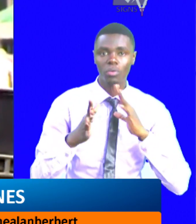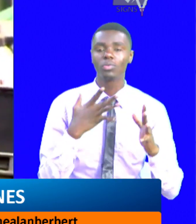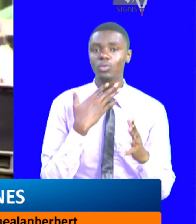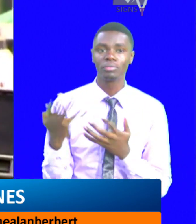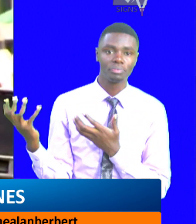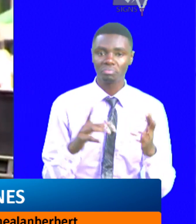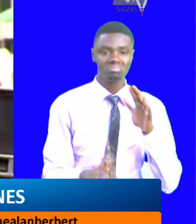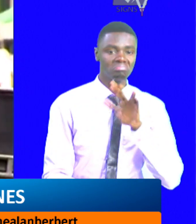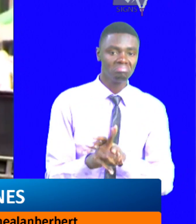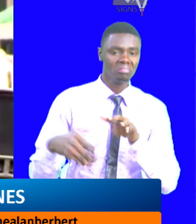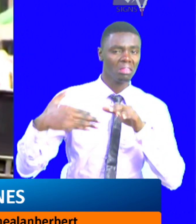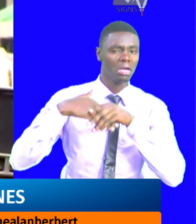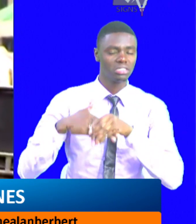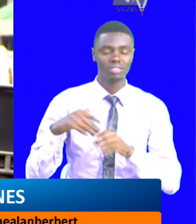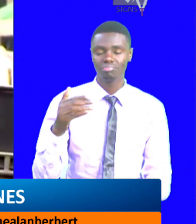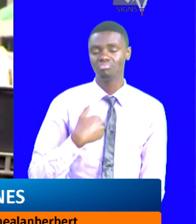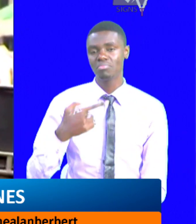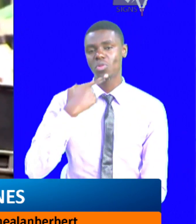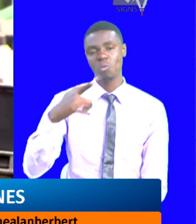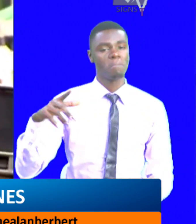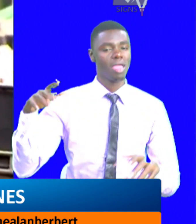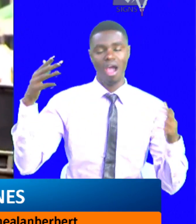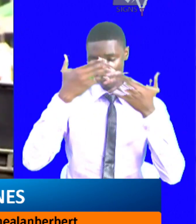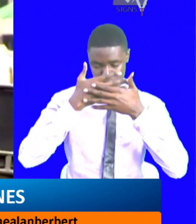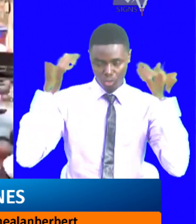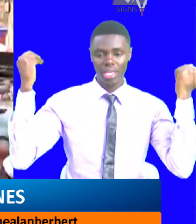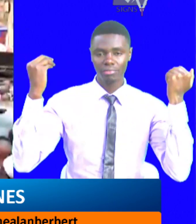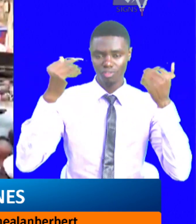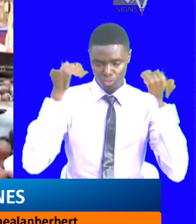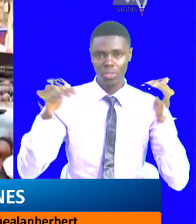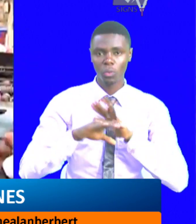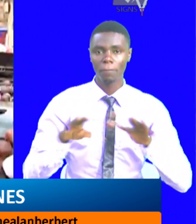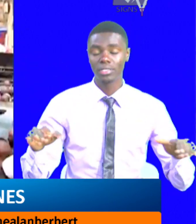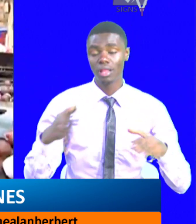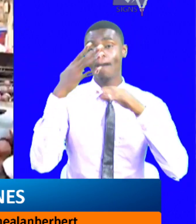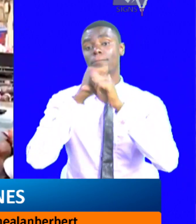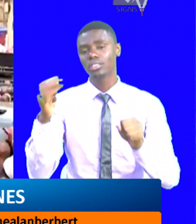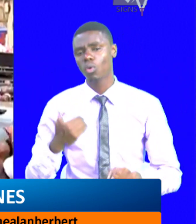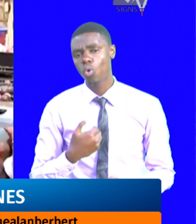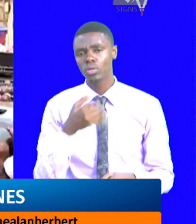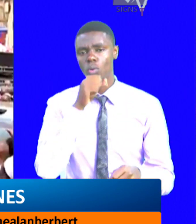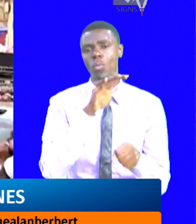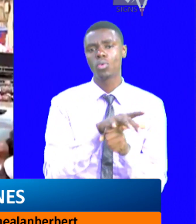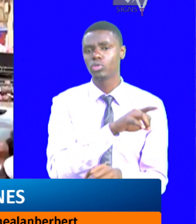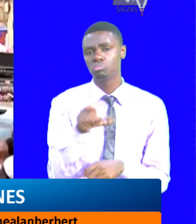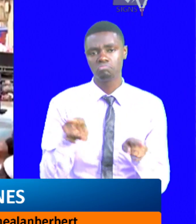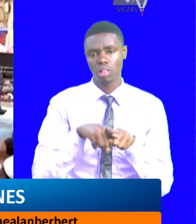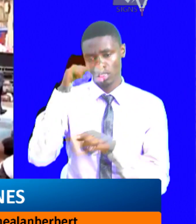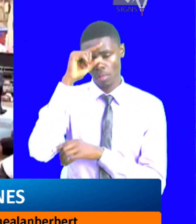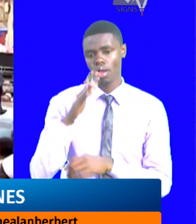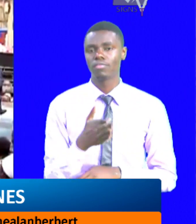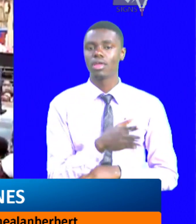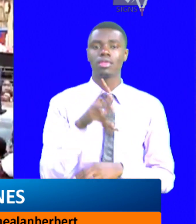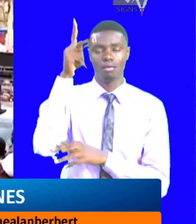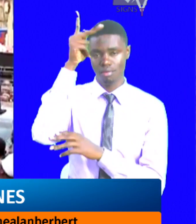kisirani ya handshake? Nimemwambia hiyo wasahau kabisa. Rais wetu, mimi nataka nikuhakikishie kama gavana wako hapa